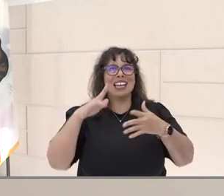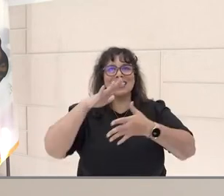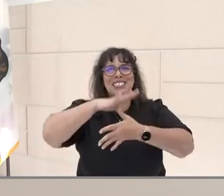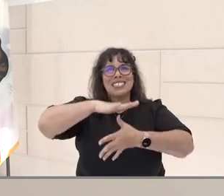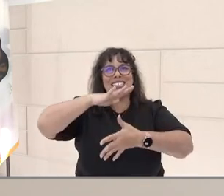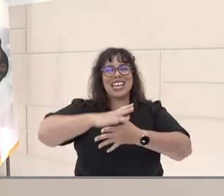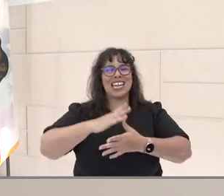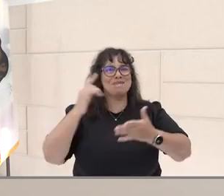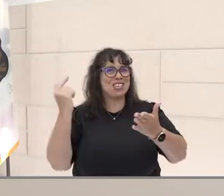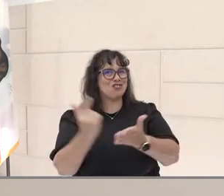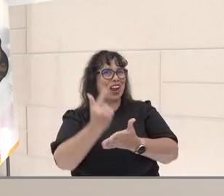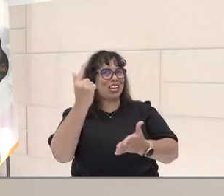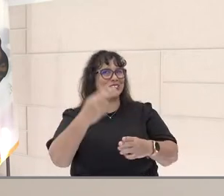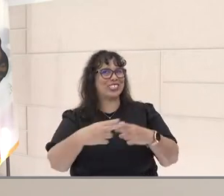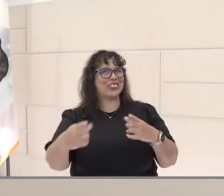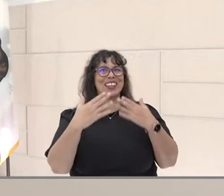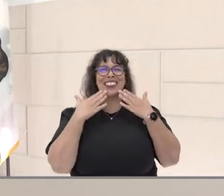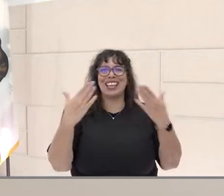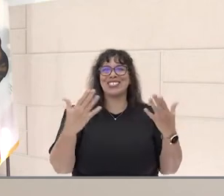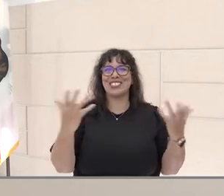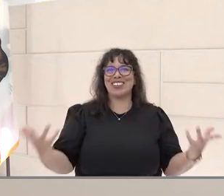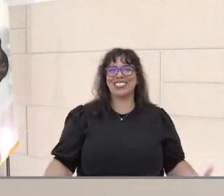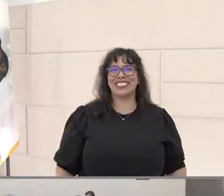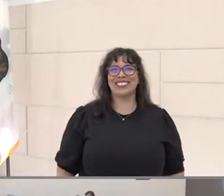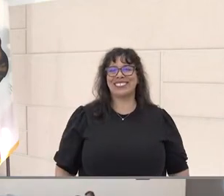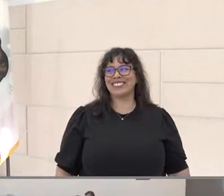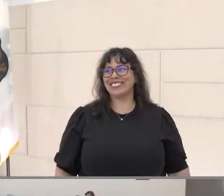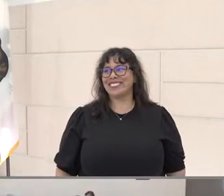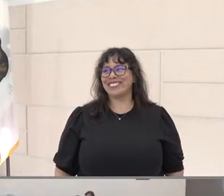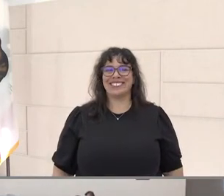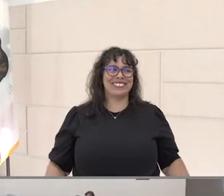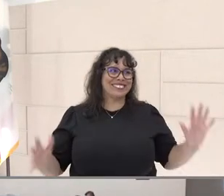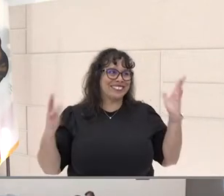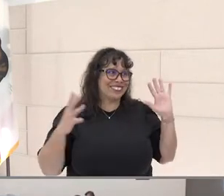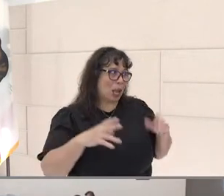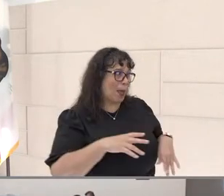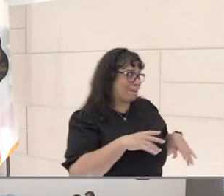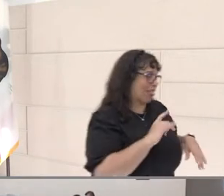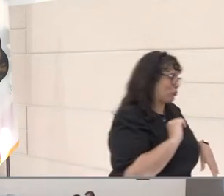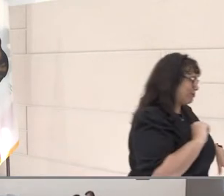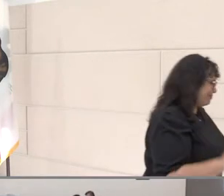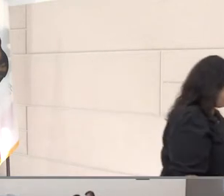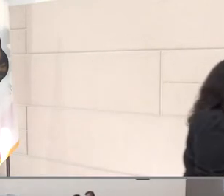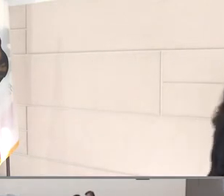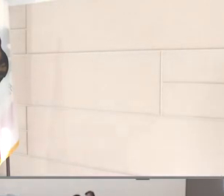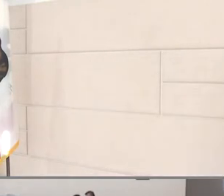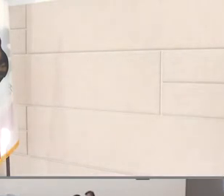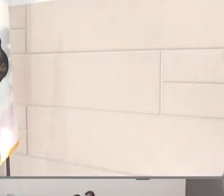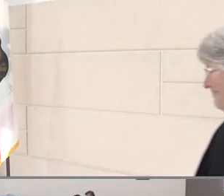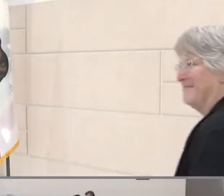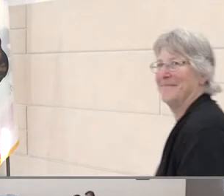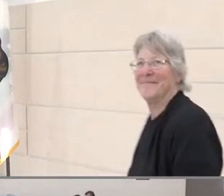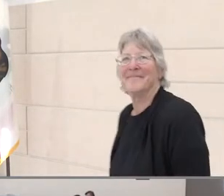ខ្ញុំមានការអរសប្បាយដោយត្រឡប់ចូលសាលារៀនវិញក្នុងនាមសិស្សថ្នាក់ទី12